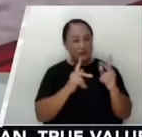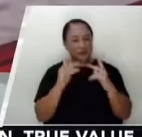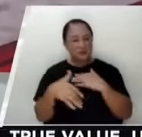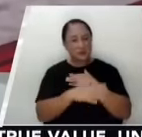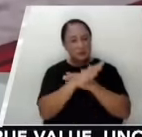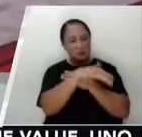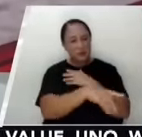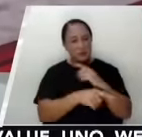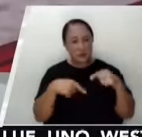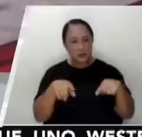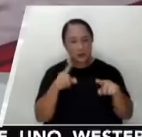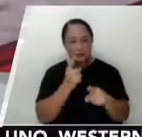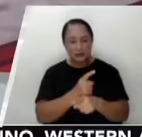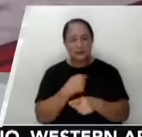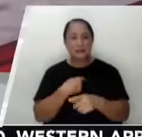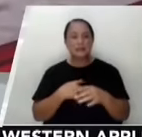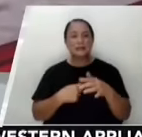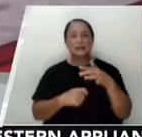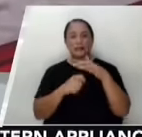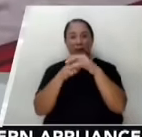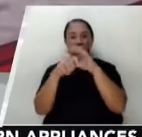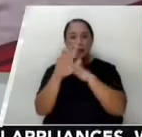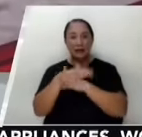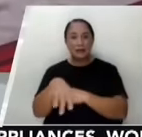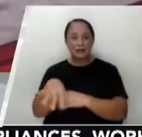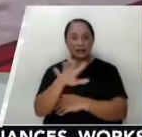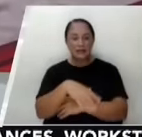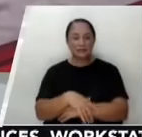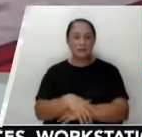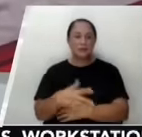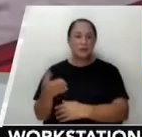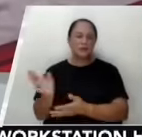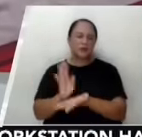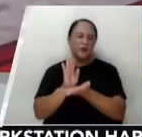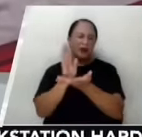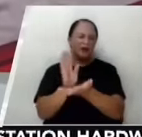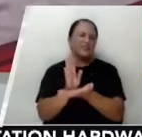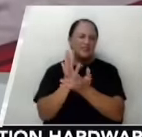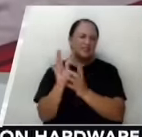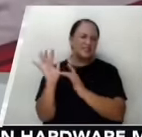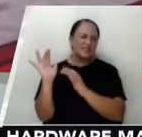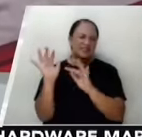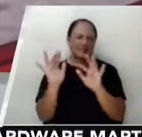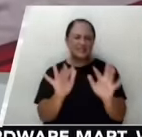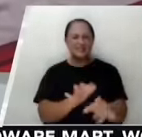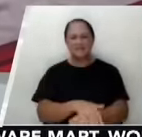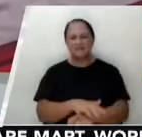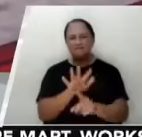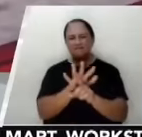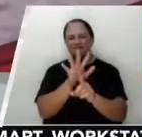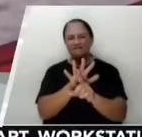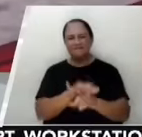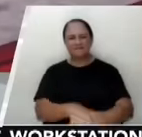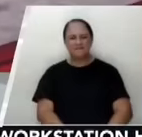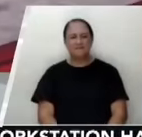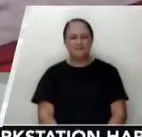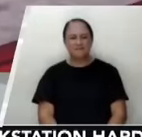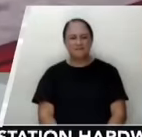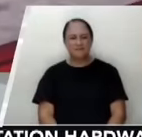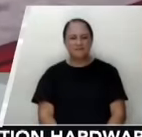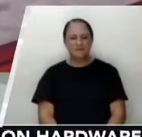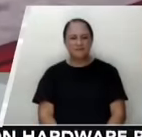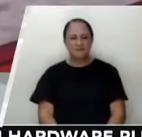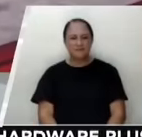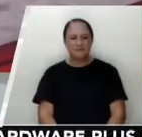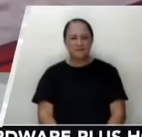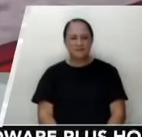At isa sa top destination, ang isla ng Boracay. Nakatutok si Irene Pedreso ng GMA Regional